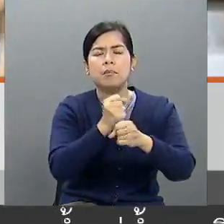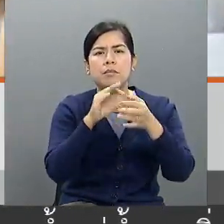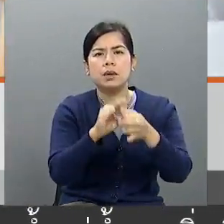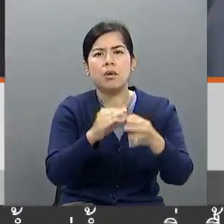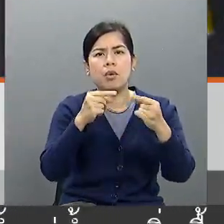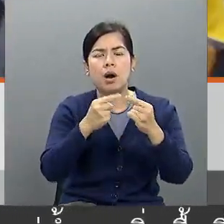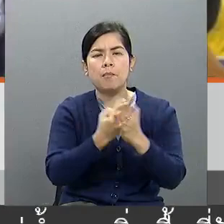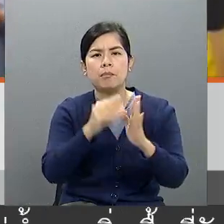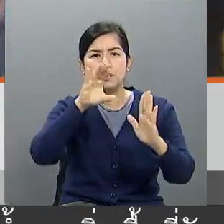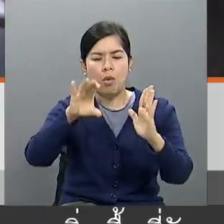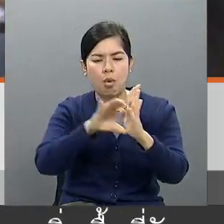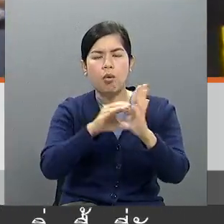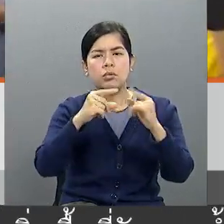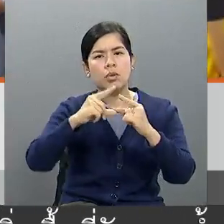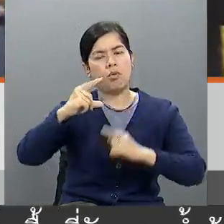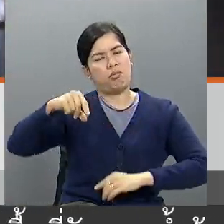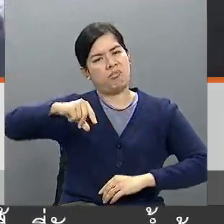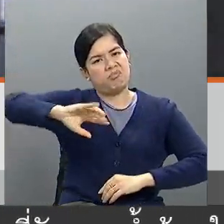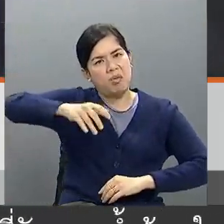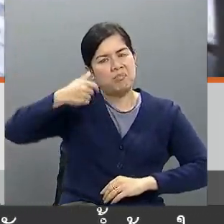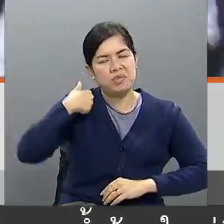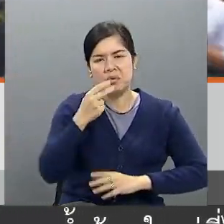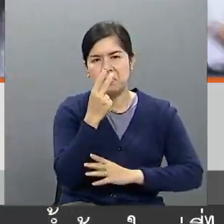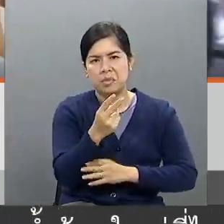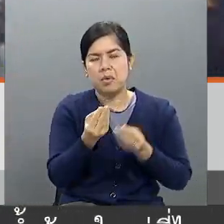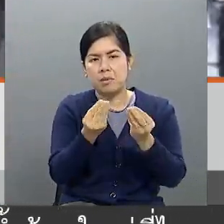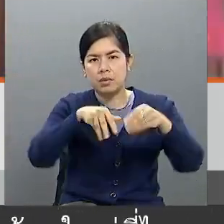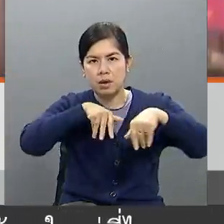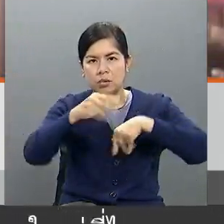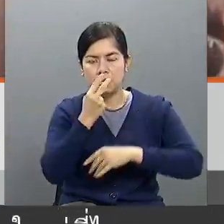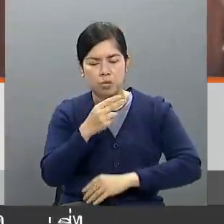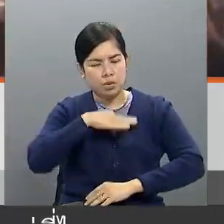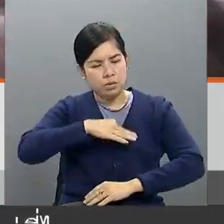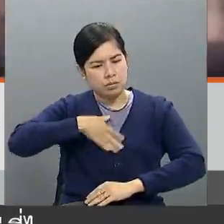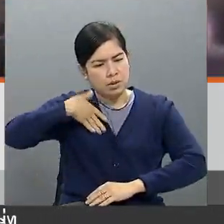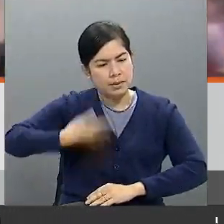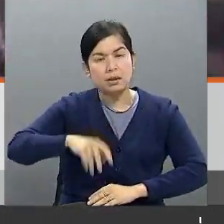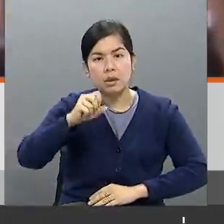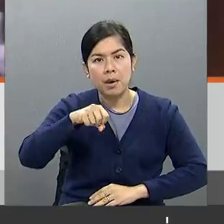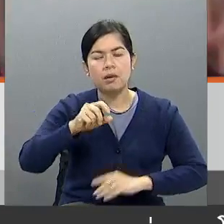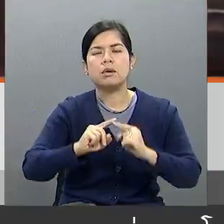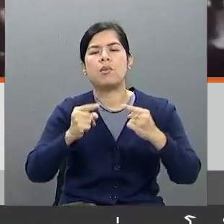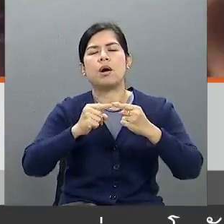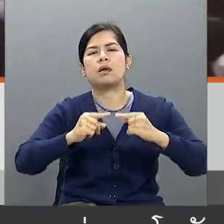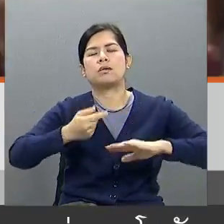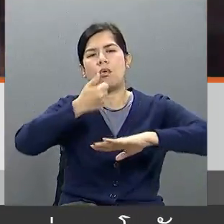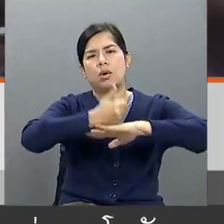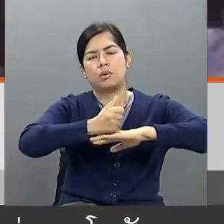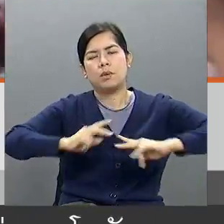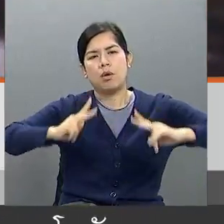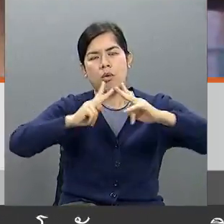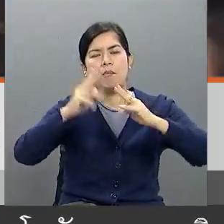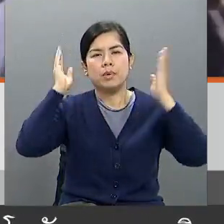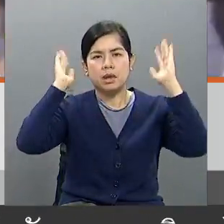ซึ่งอธิบดีกรมประชาสัมพันธ์ระบุนะว่าคลิปดังกล่าวกรมประชาสัมพันธ์ไม่ได้เป็นคนจัดทำและไม่ได้จ้างใครทำ